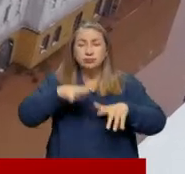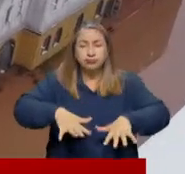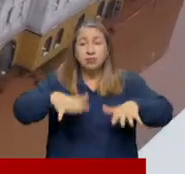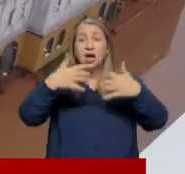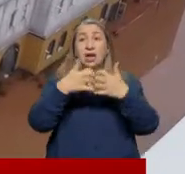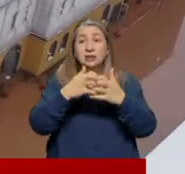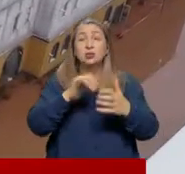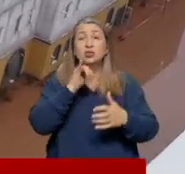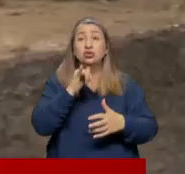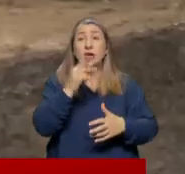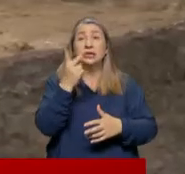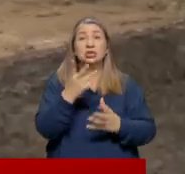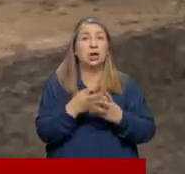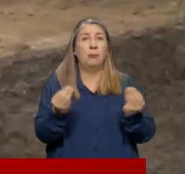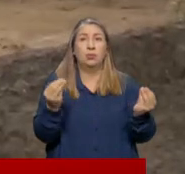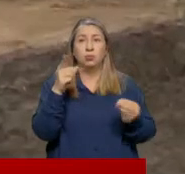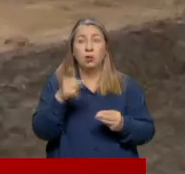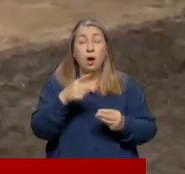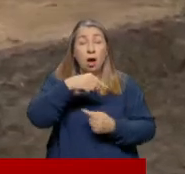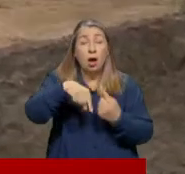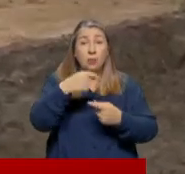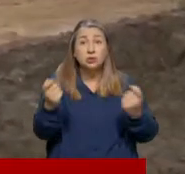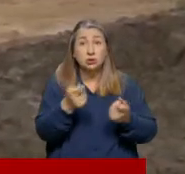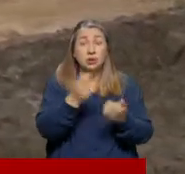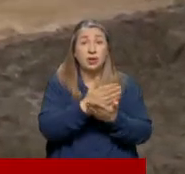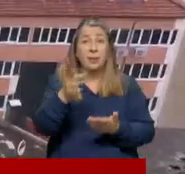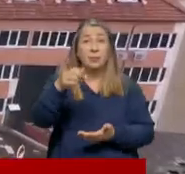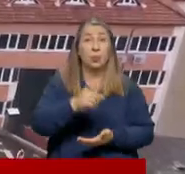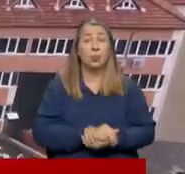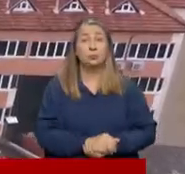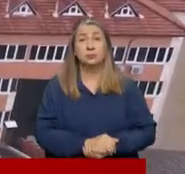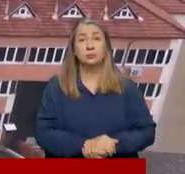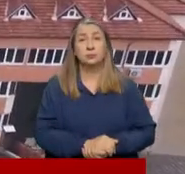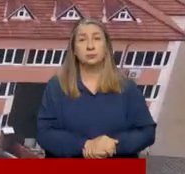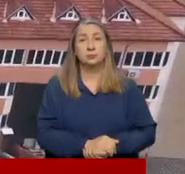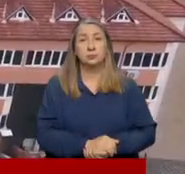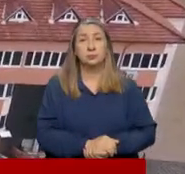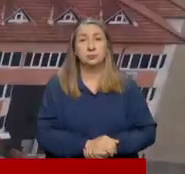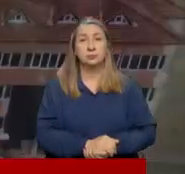Kastamonu ve Düzce'de iki kişi kayıp arama çalışmaları devam ediyor